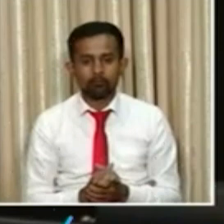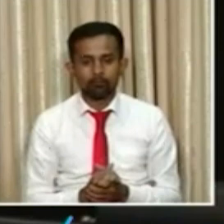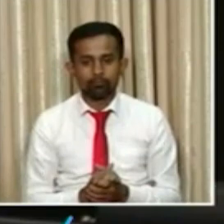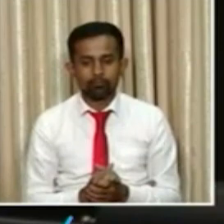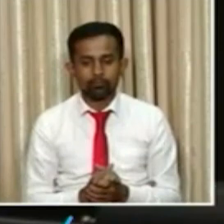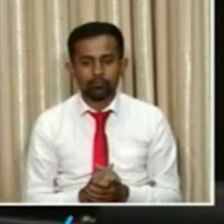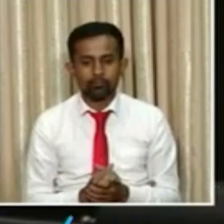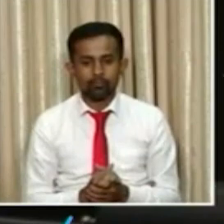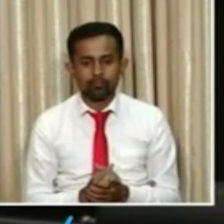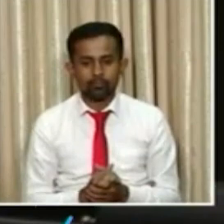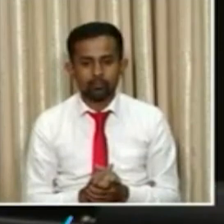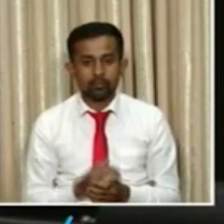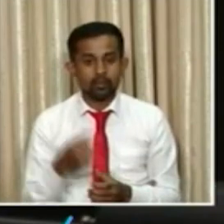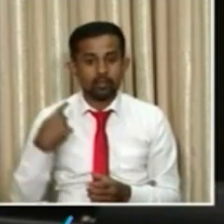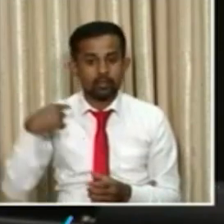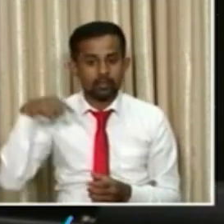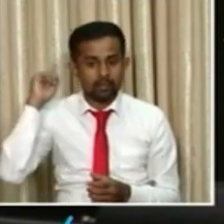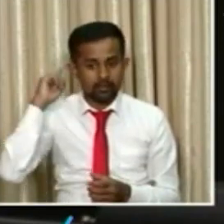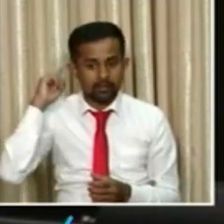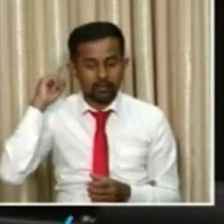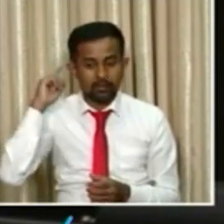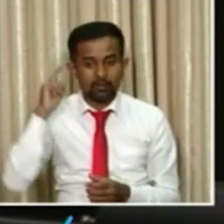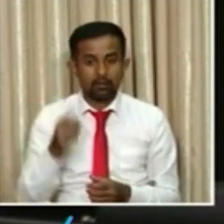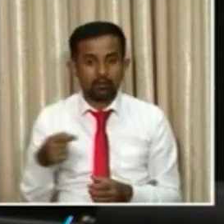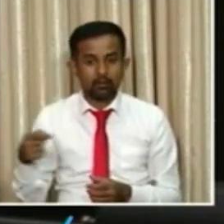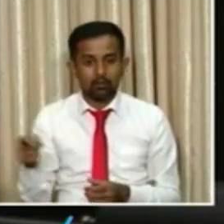ඒ අනුව ඊයේ දිනේ පැවැත්වපු